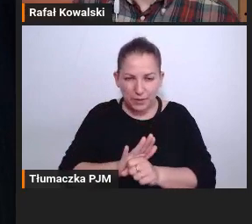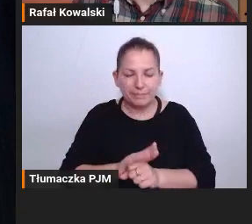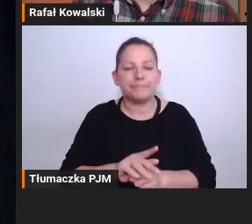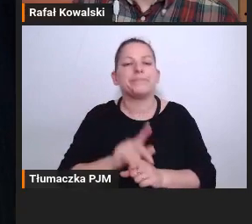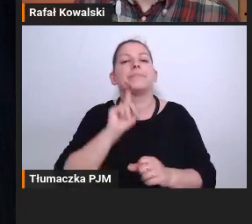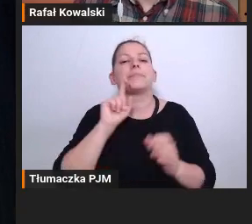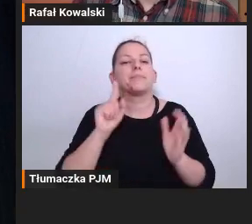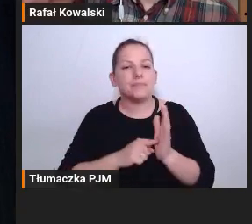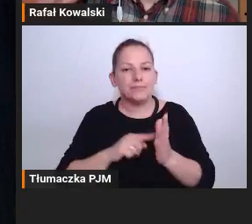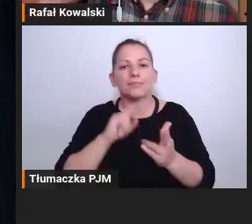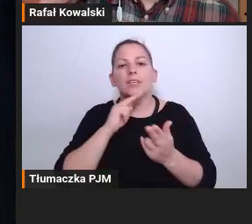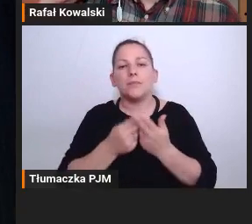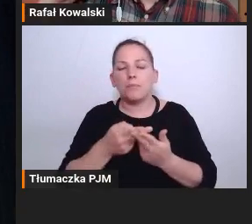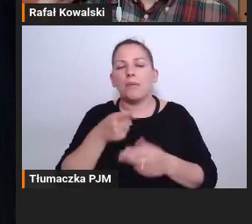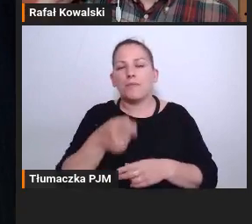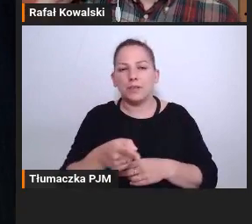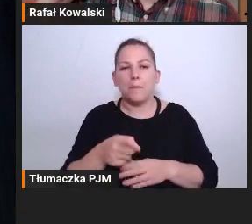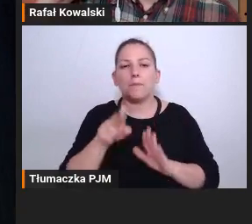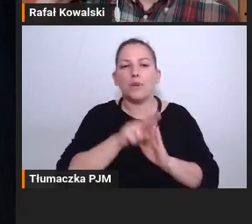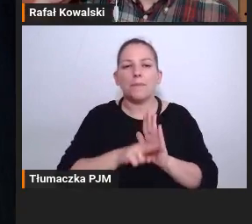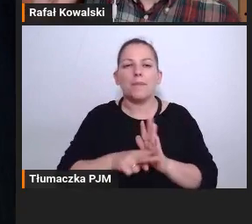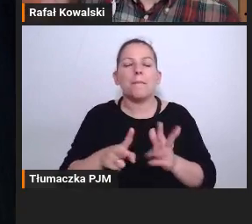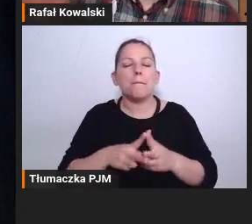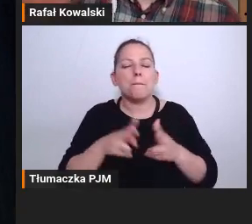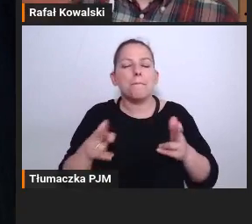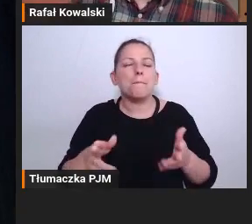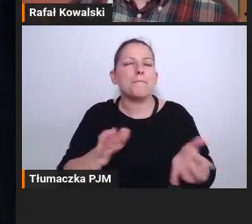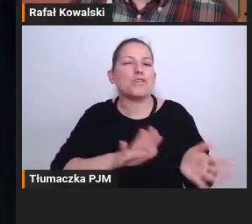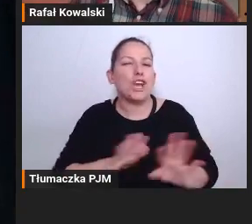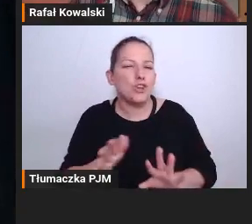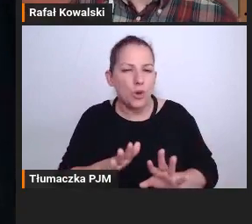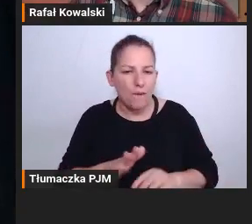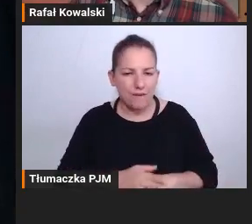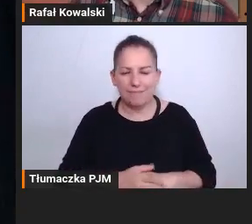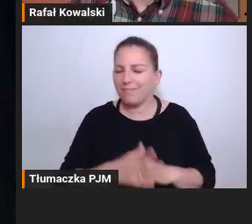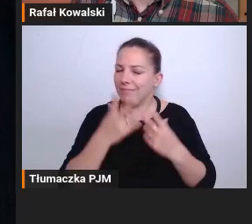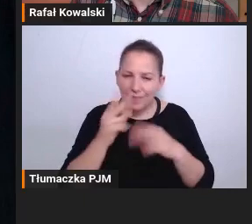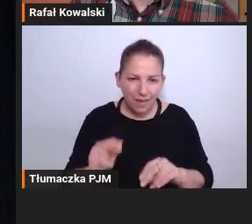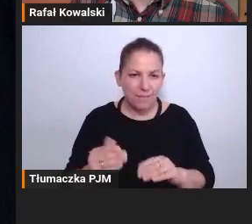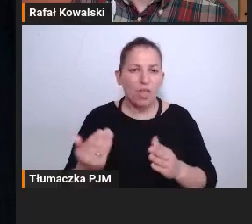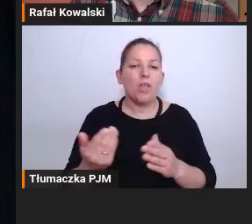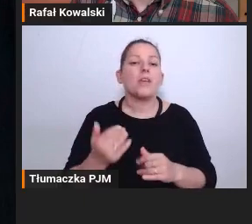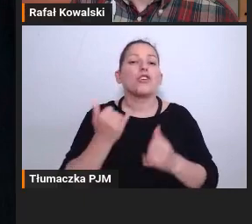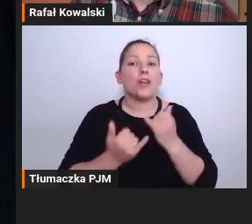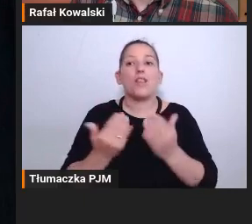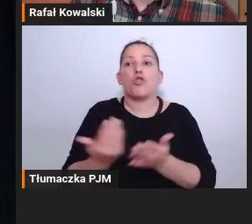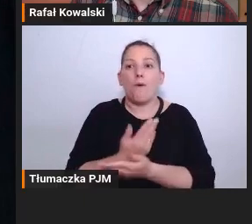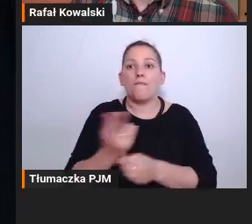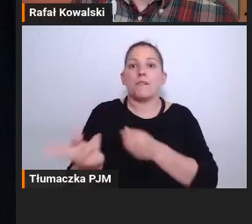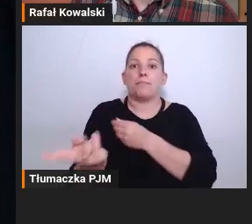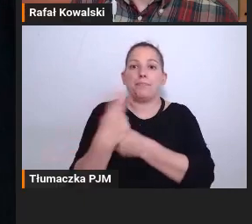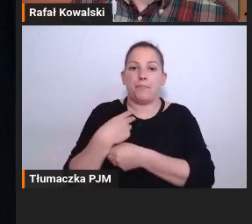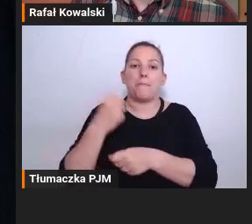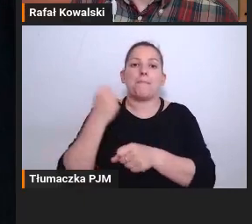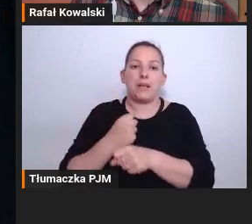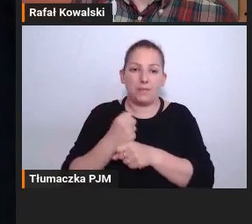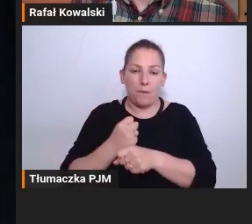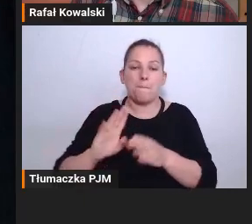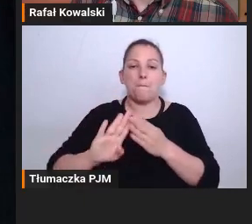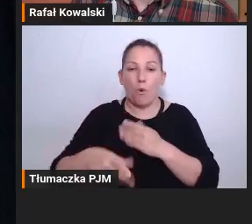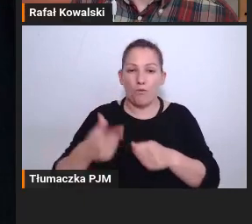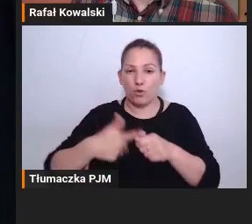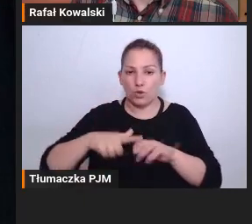z odpowiedzią nam przychodzi przepis przejściowy, który mówi, no nie, jeżeli jest nowy pracownik, to po